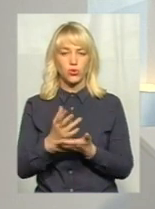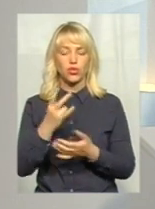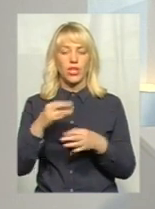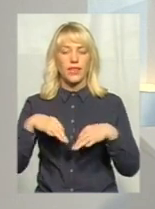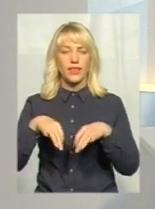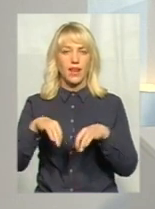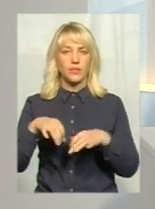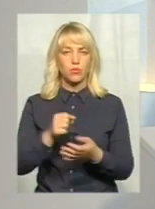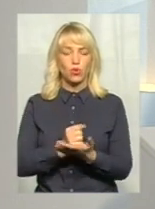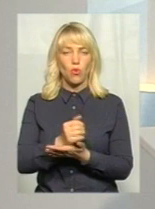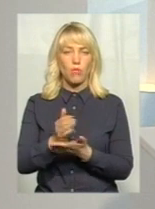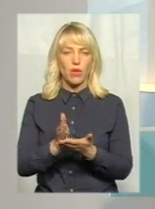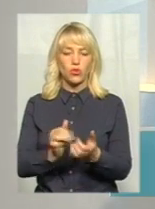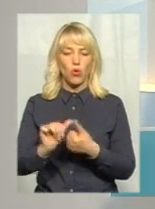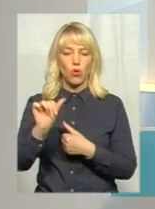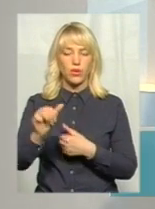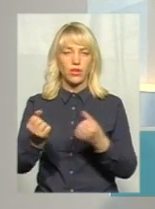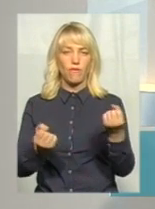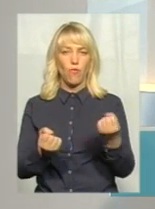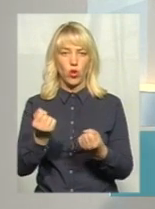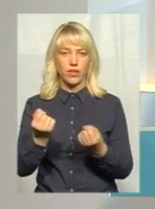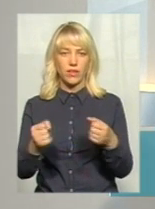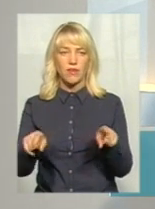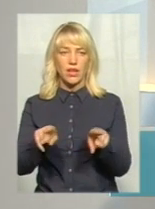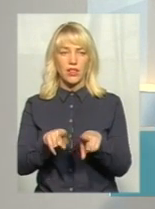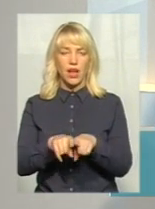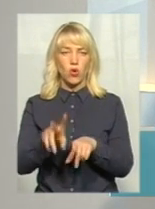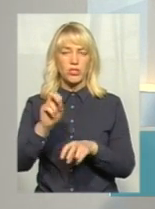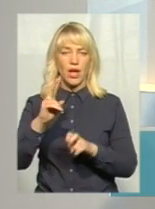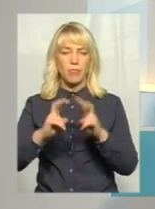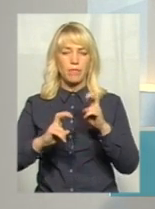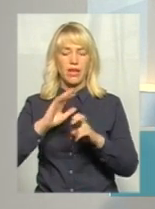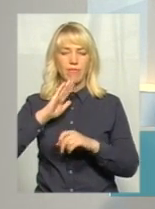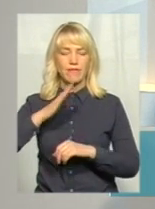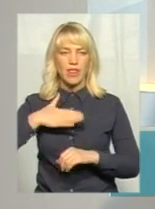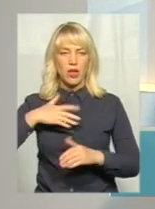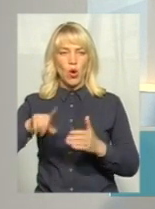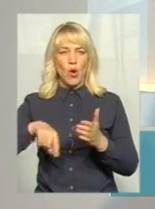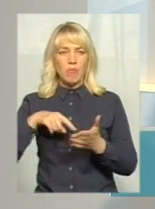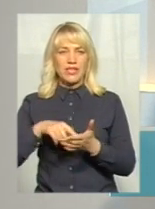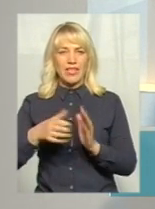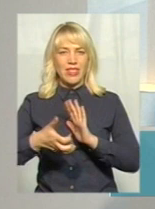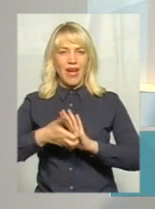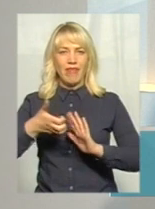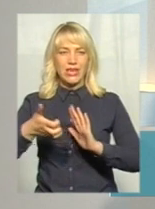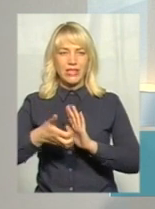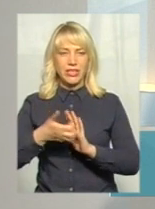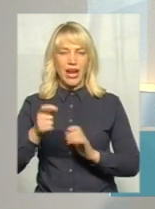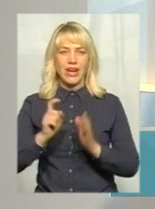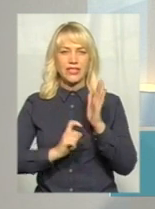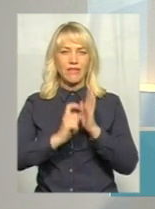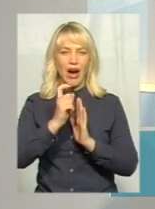транспортну мережу. Окрім водіїв, також на підприємствах нашого міста не вистачає і